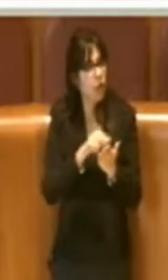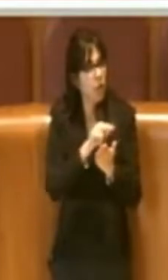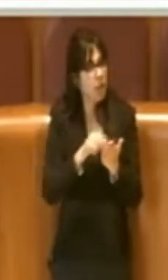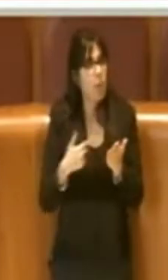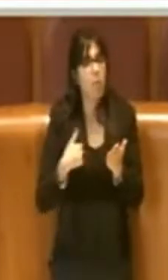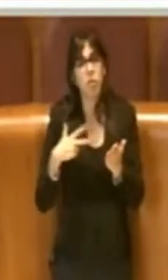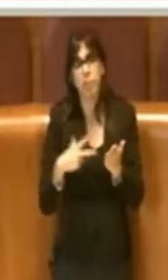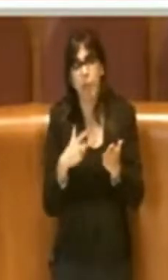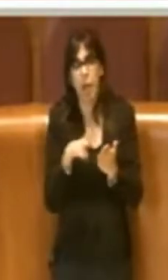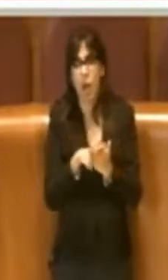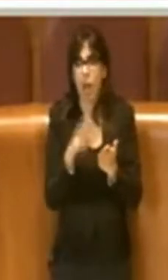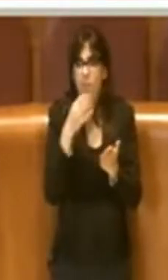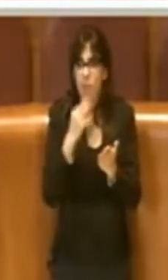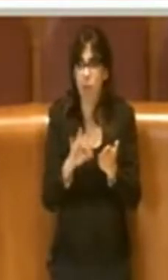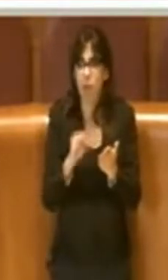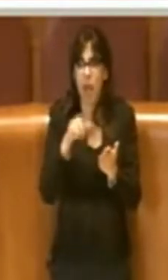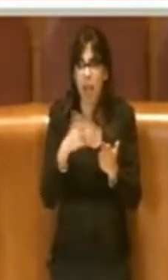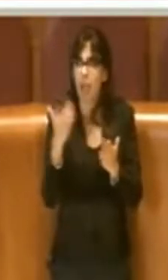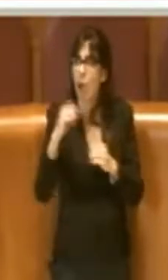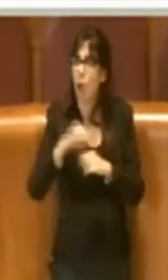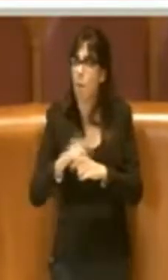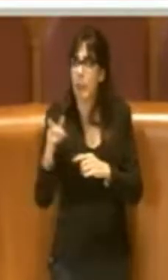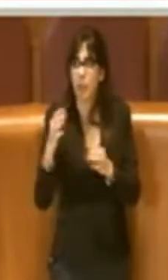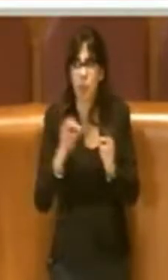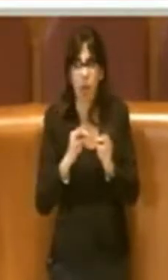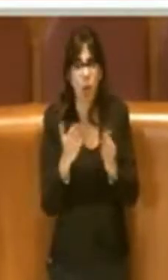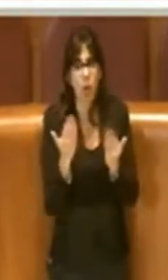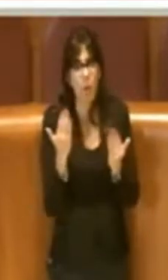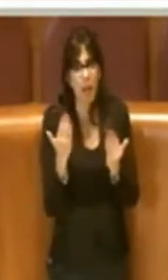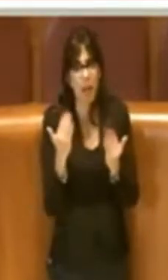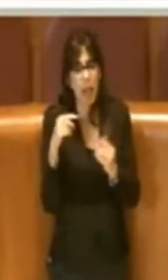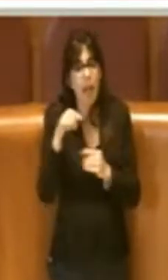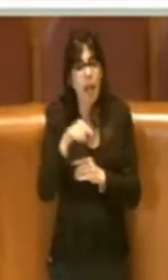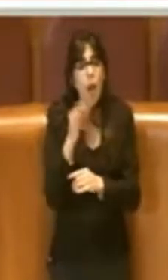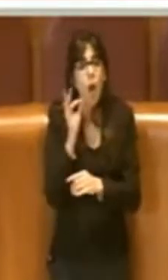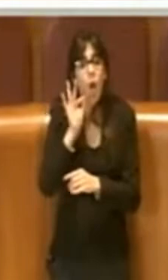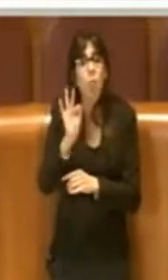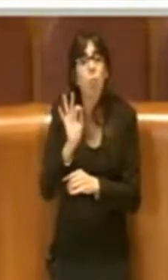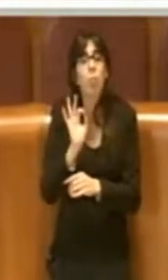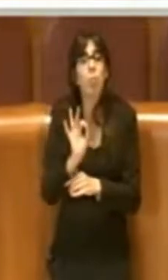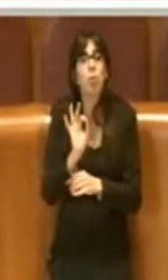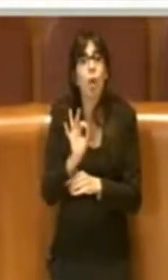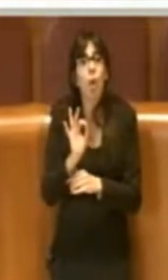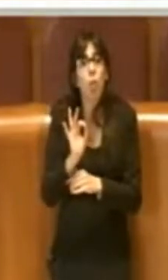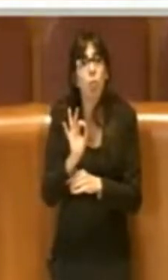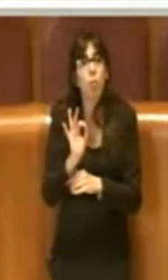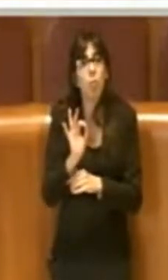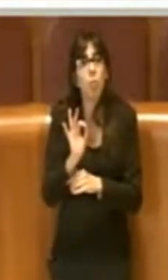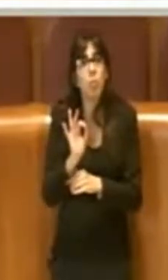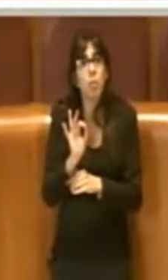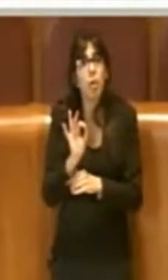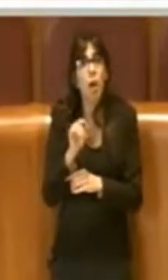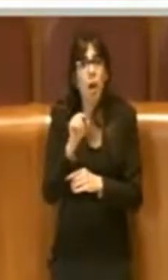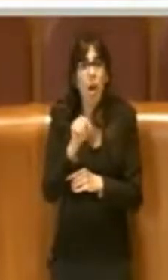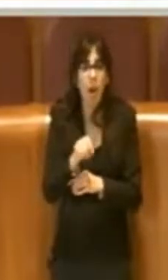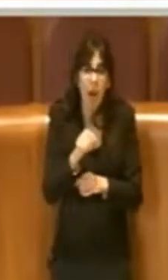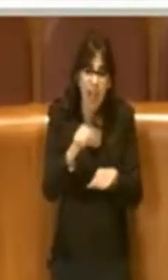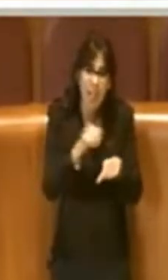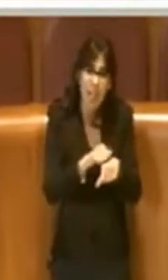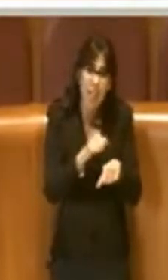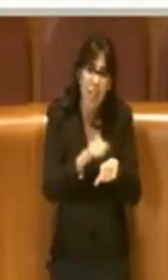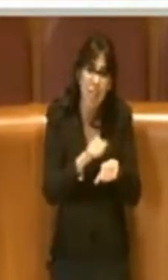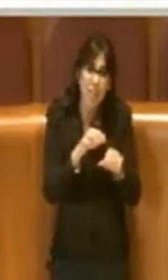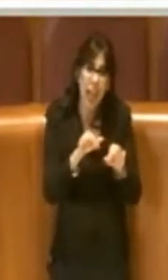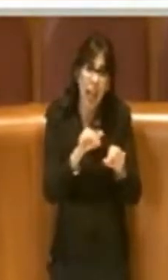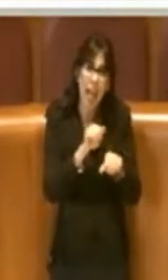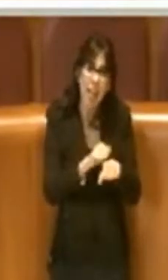venga approvato anche dalle opposizioni, lo scopo è proprio quello di non portare direttamente in discarica le